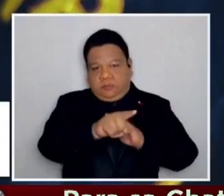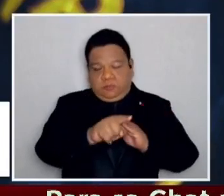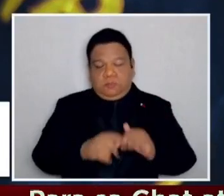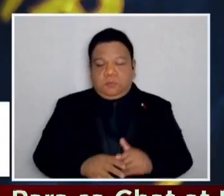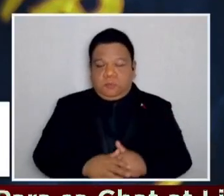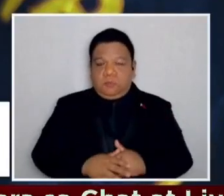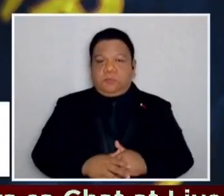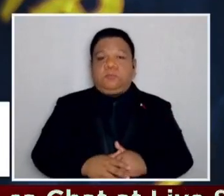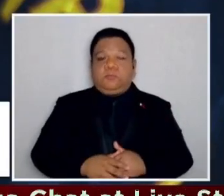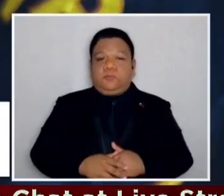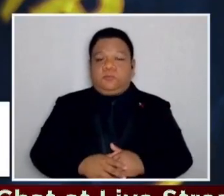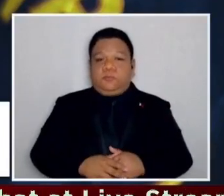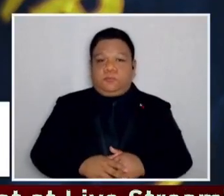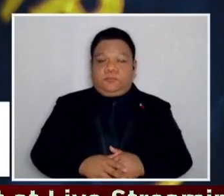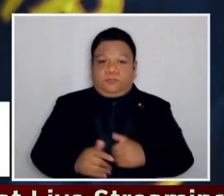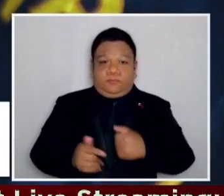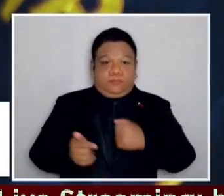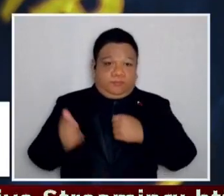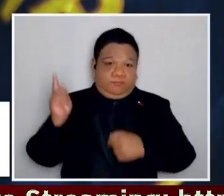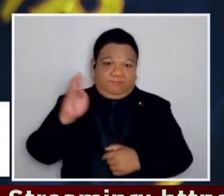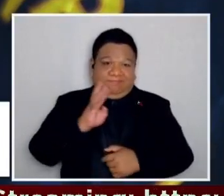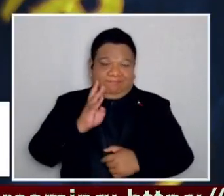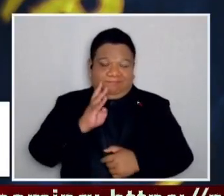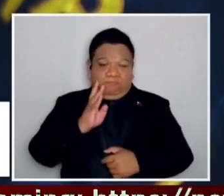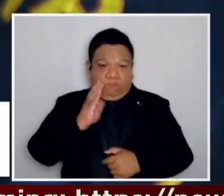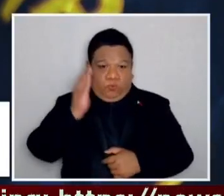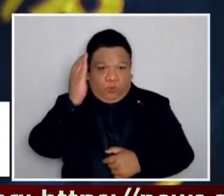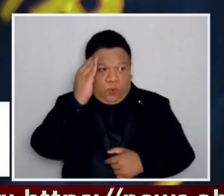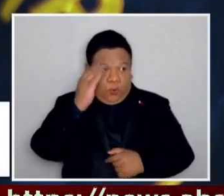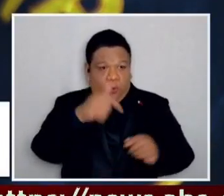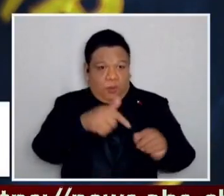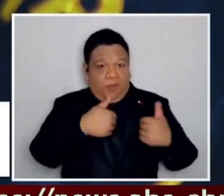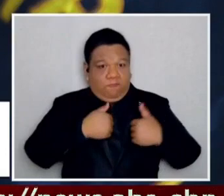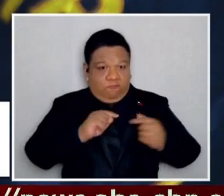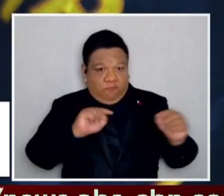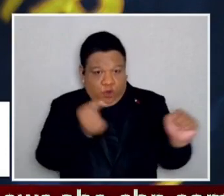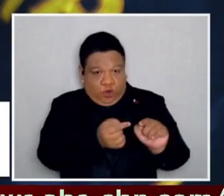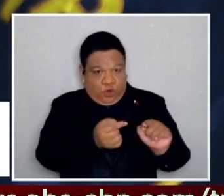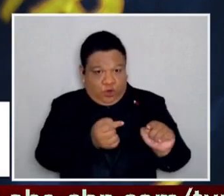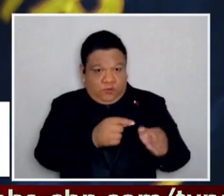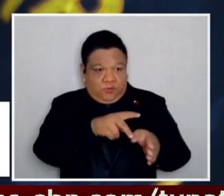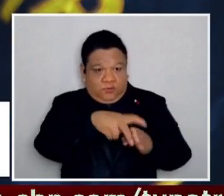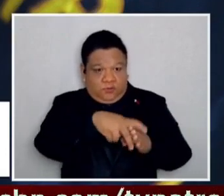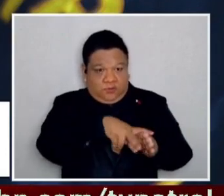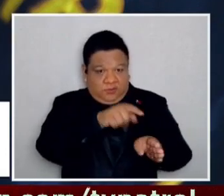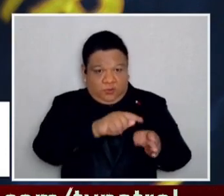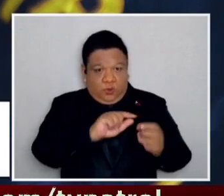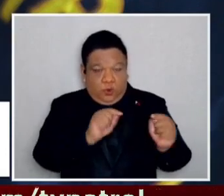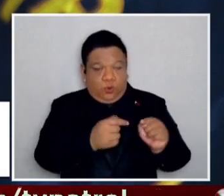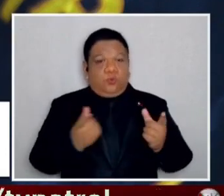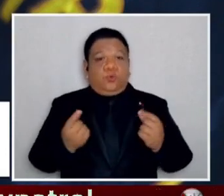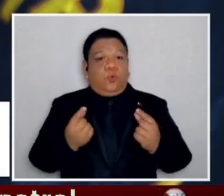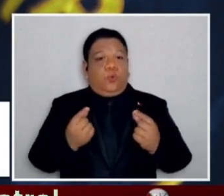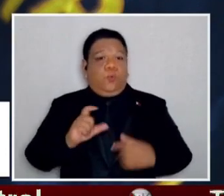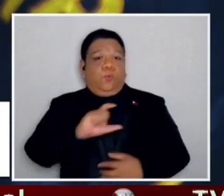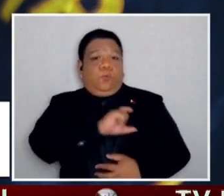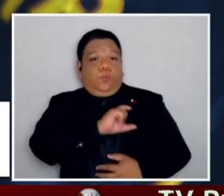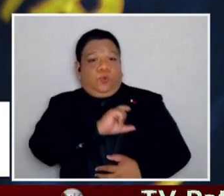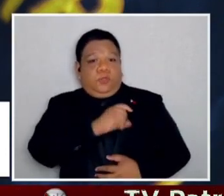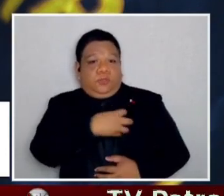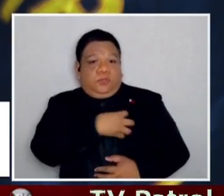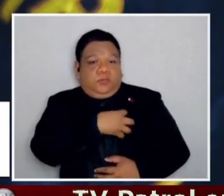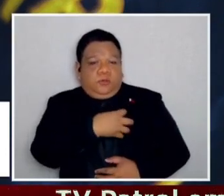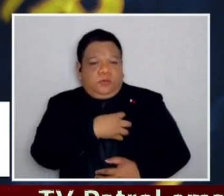sugat yung dalawa, yun nga, ang next po natin na ginawang follow-up, yun naman po yung SOP, yung